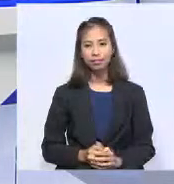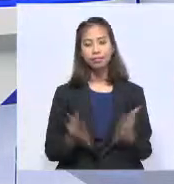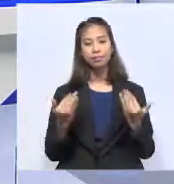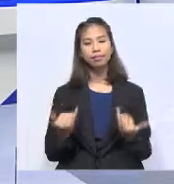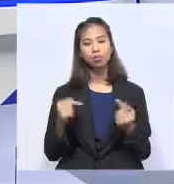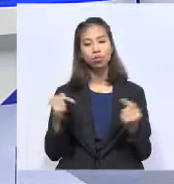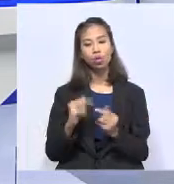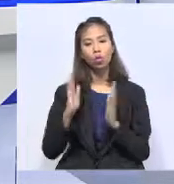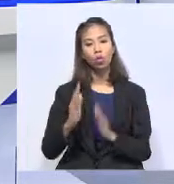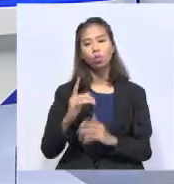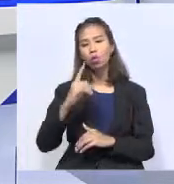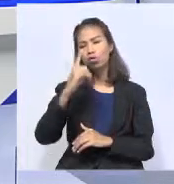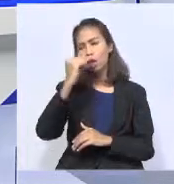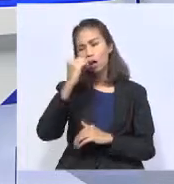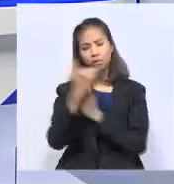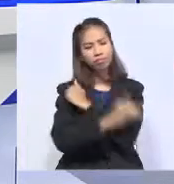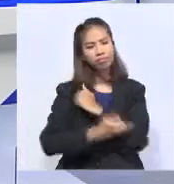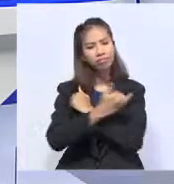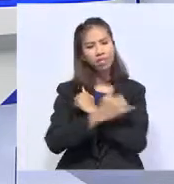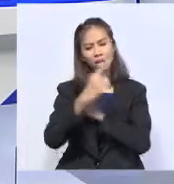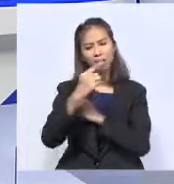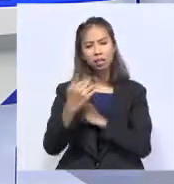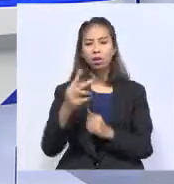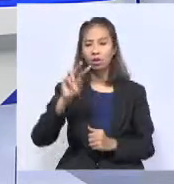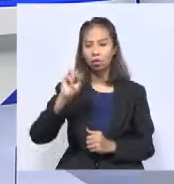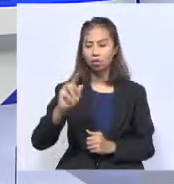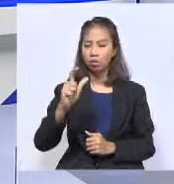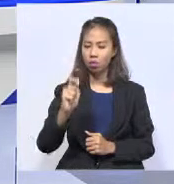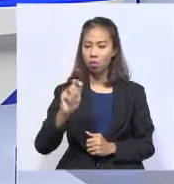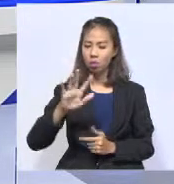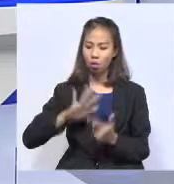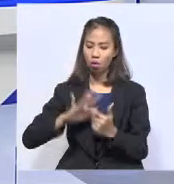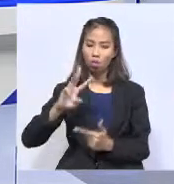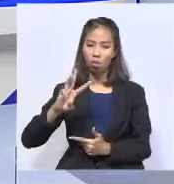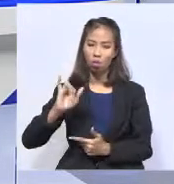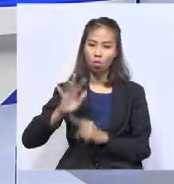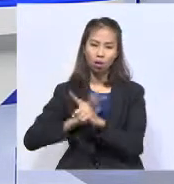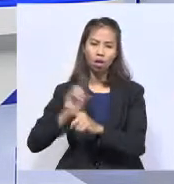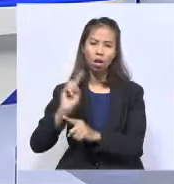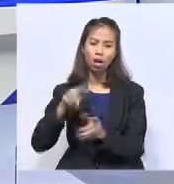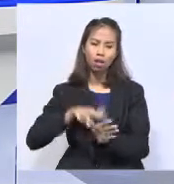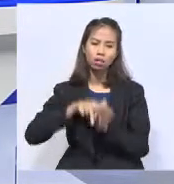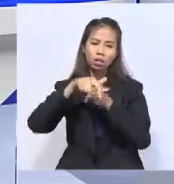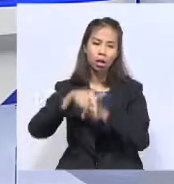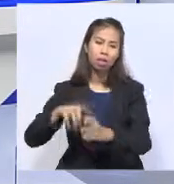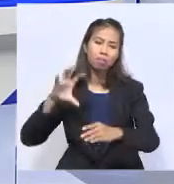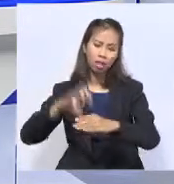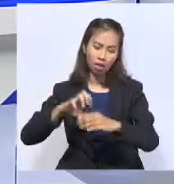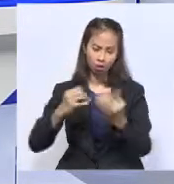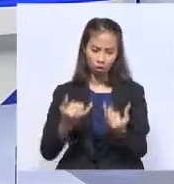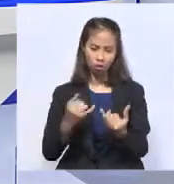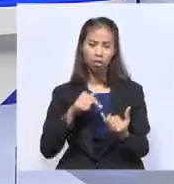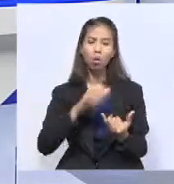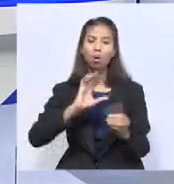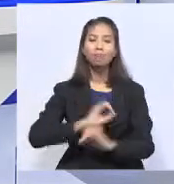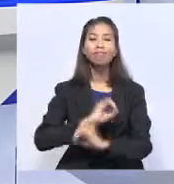กรณีนักท่องเที่ยวชาวนอร์เวย์นะครับที่ถูกฉลามกัดที่จังหวัดประจวบคีรีขันธ์เบื้องต้นตอนนี้ก็อาการปลอดภัยแล้วนะครับทางด้านก